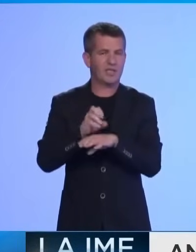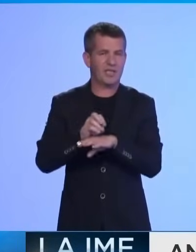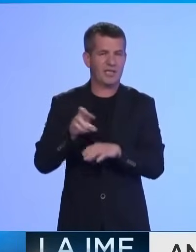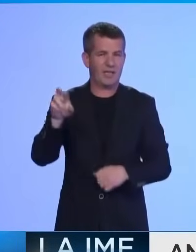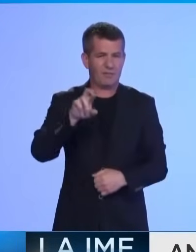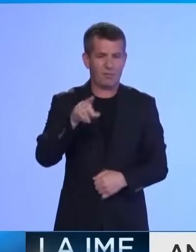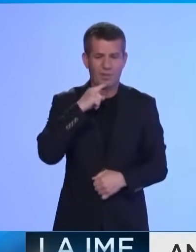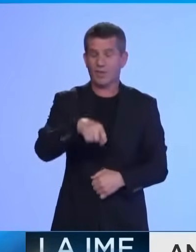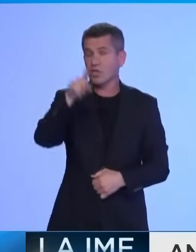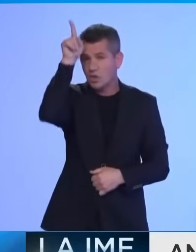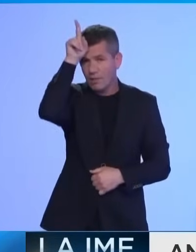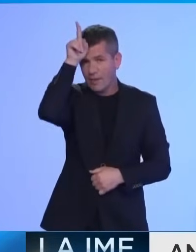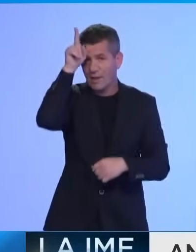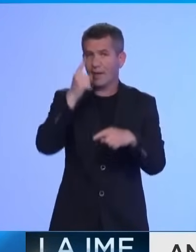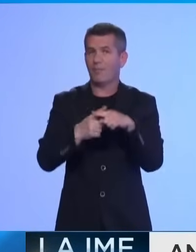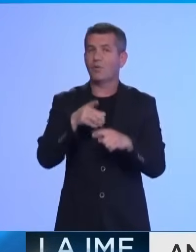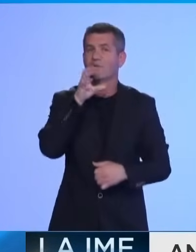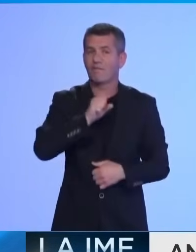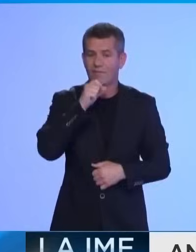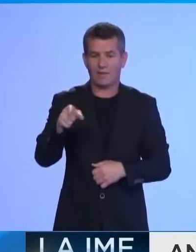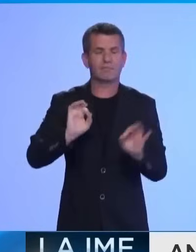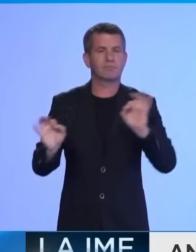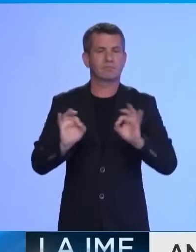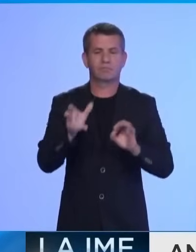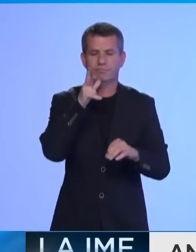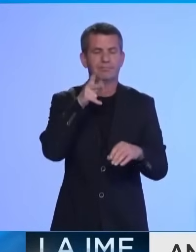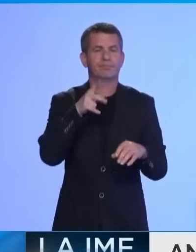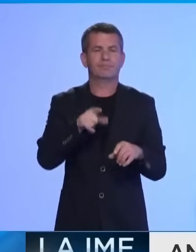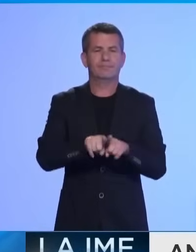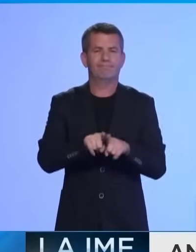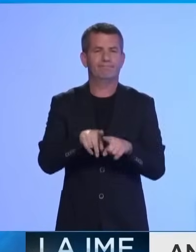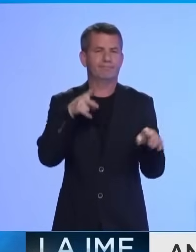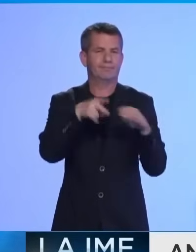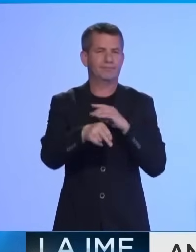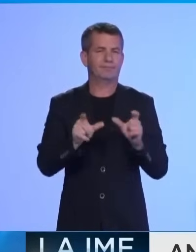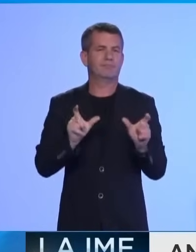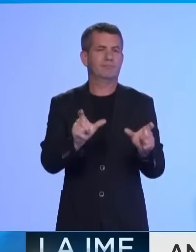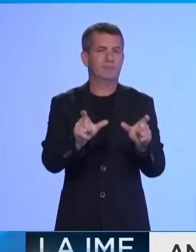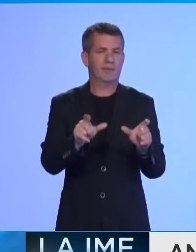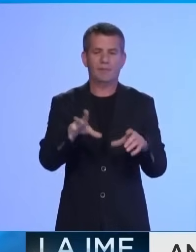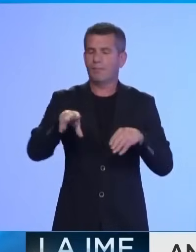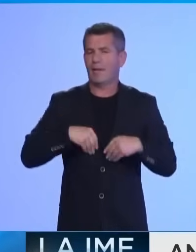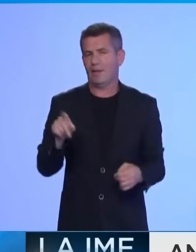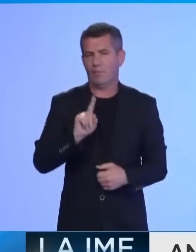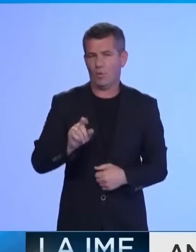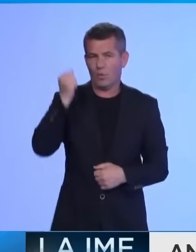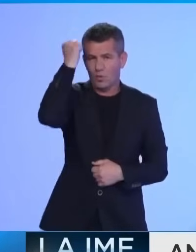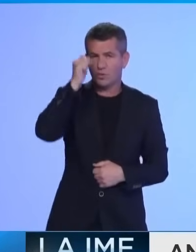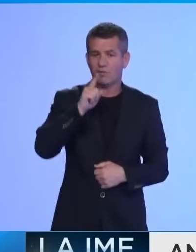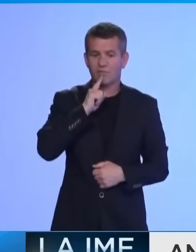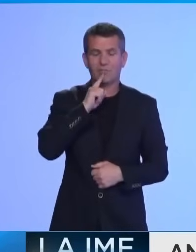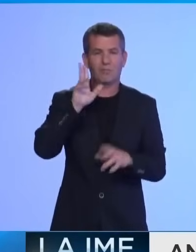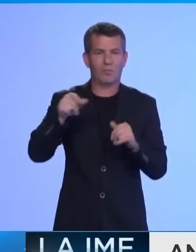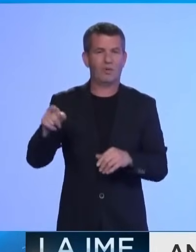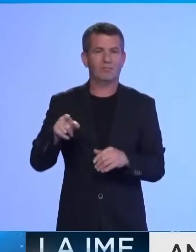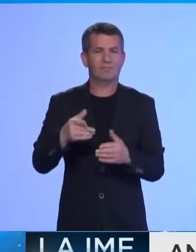atë të Gjermanisë dhe Francës, po përgatiten të bllokojnë një votim në maj për pranimin e Kosovës duke injoruar rekomandimin e Asamblesë